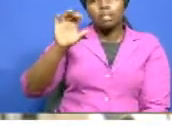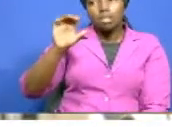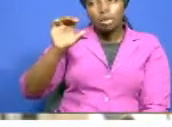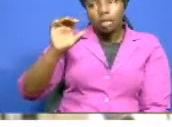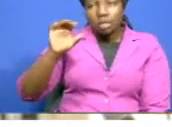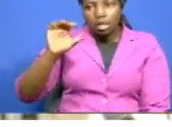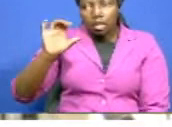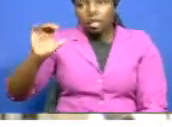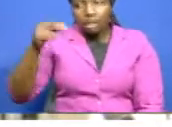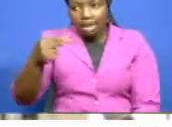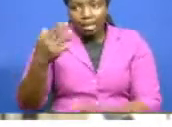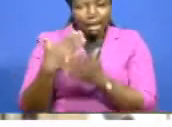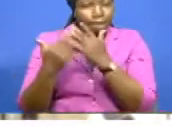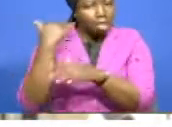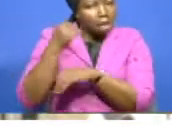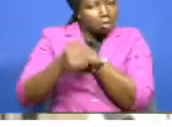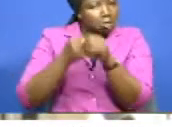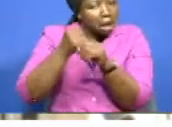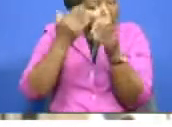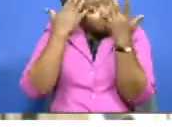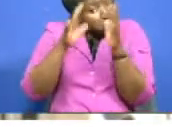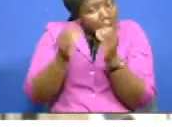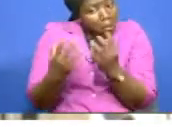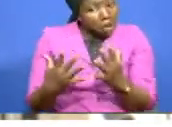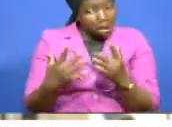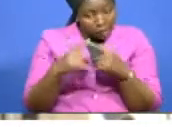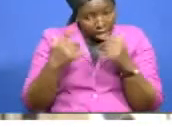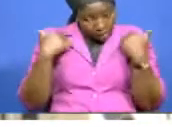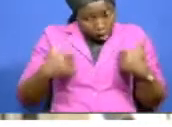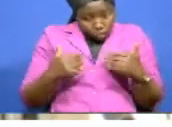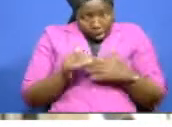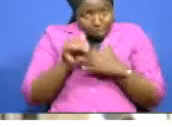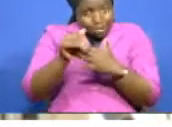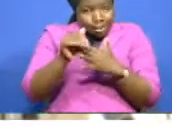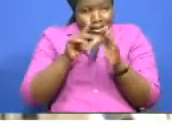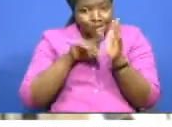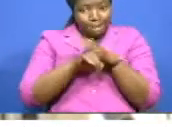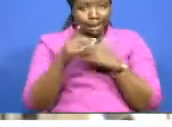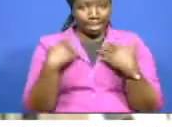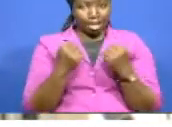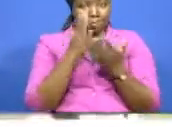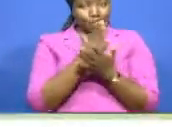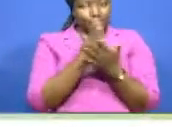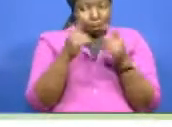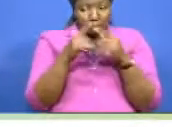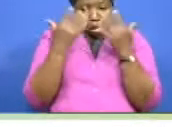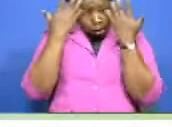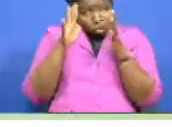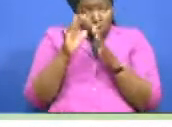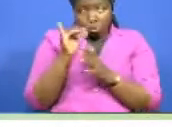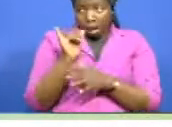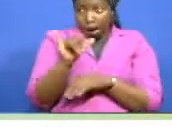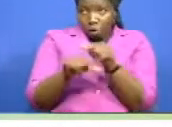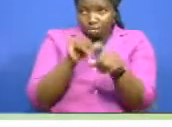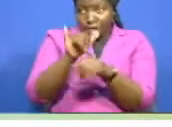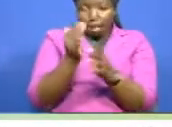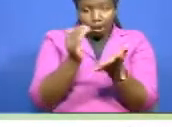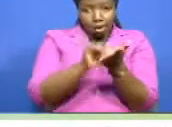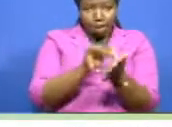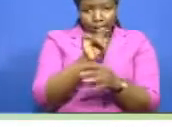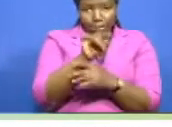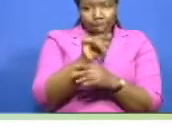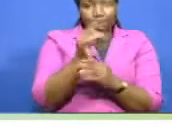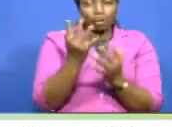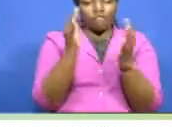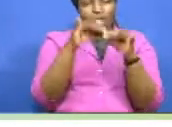know. Yet I'm the steward of the health sector, and I don't know that. And so again, this platform is to help